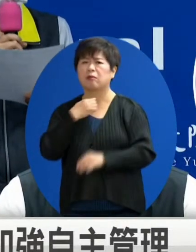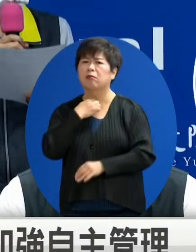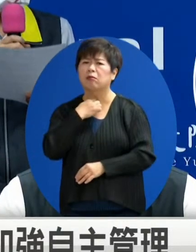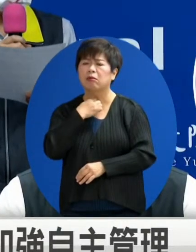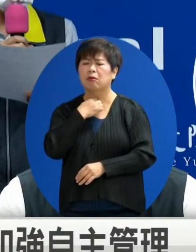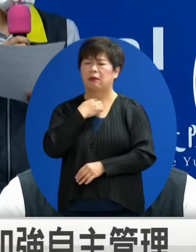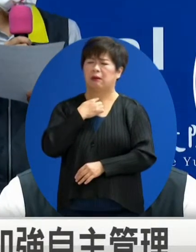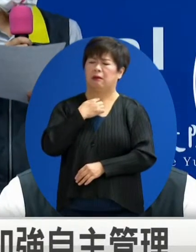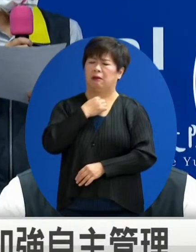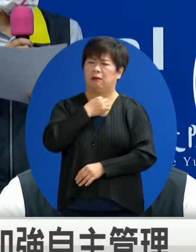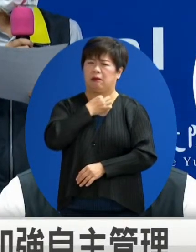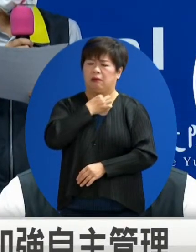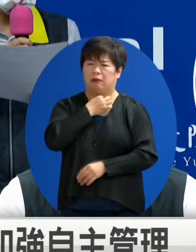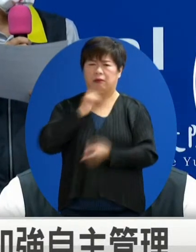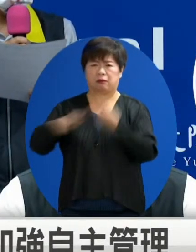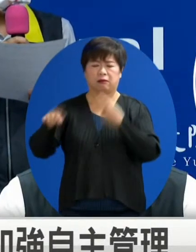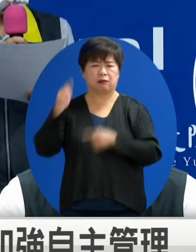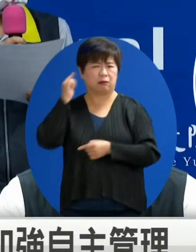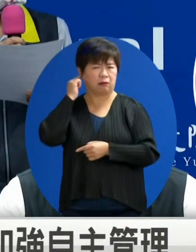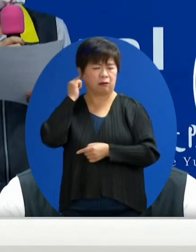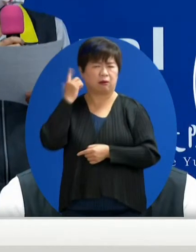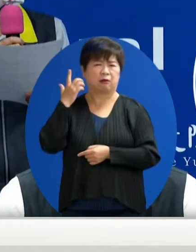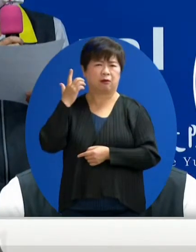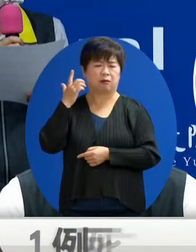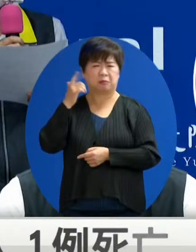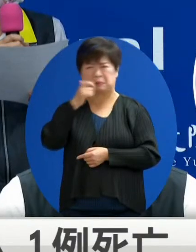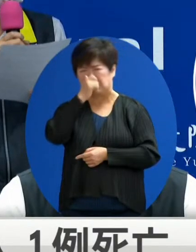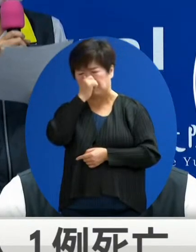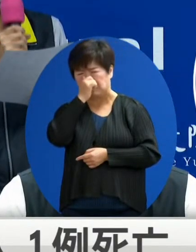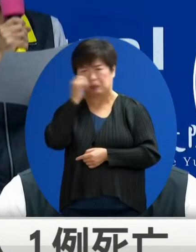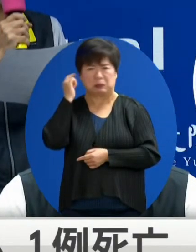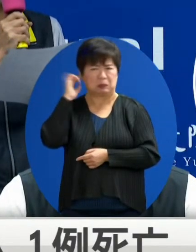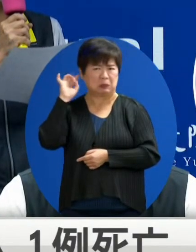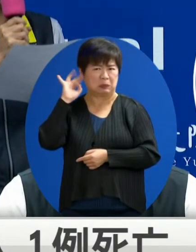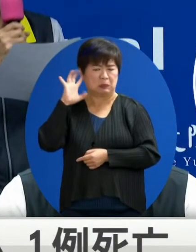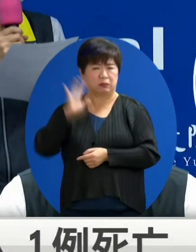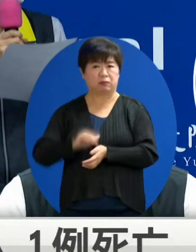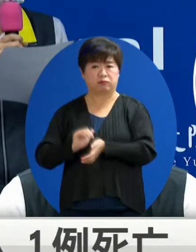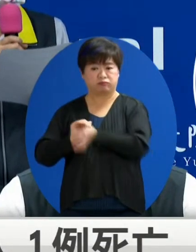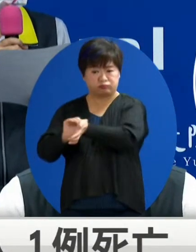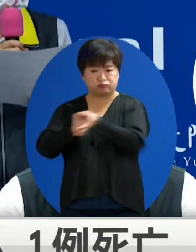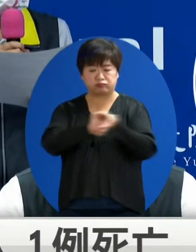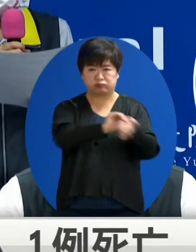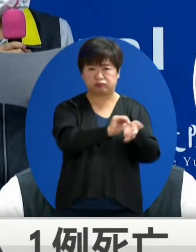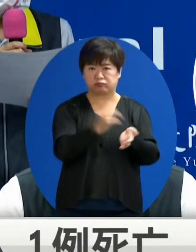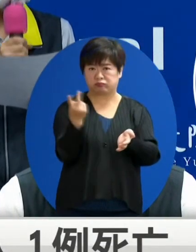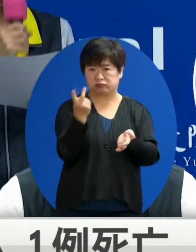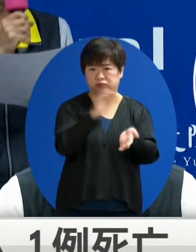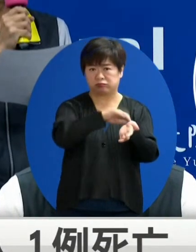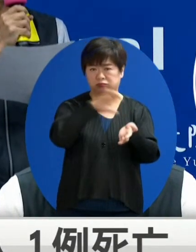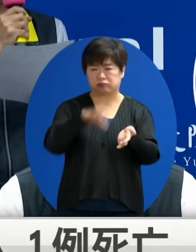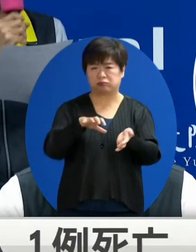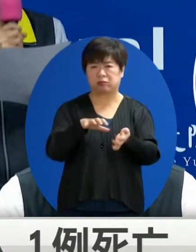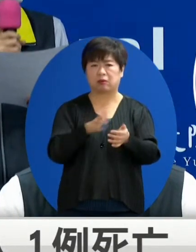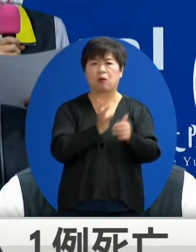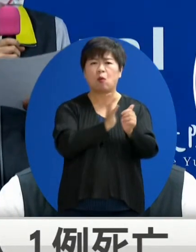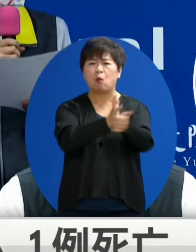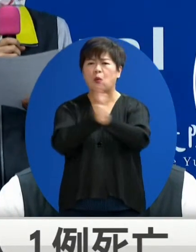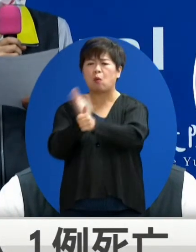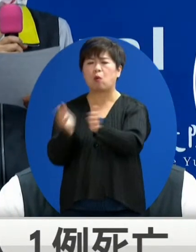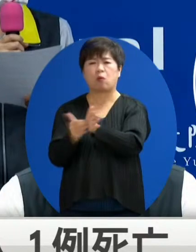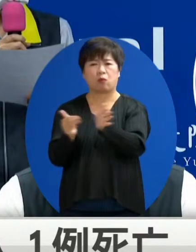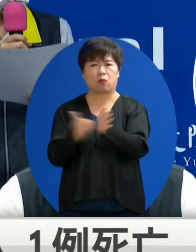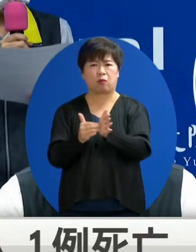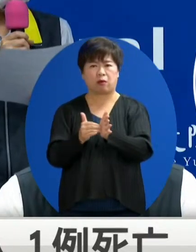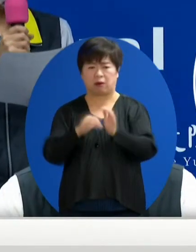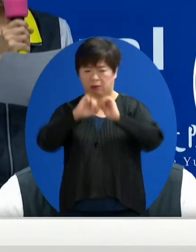咙有异物感、有耳鸣等等，经过我们在跟他去就医的两家医院的主治医师都分别询问过，